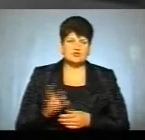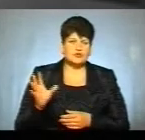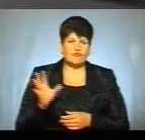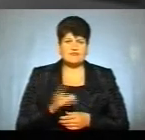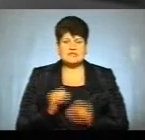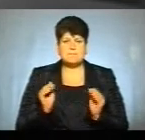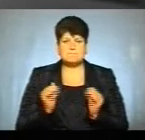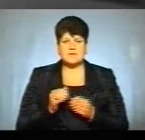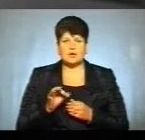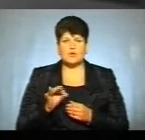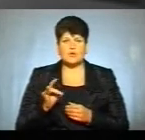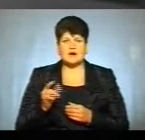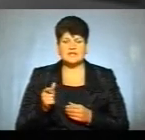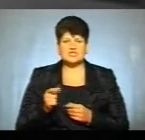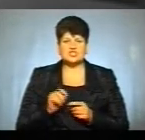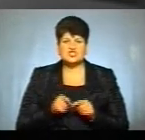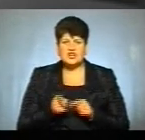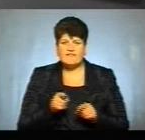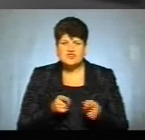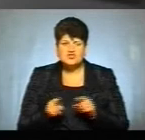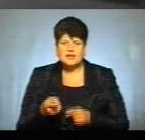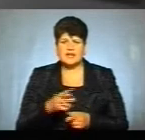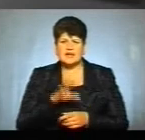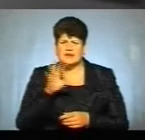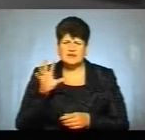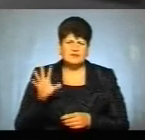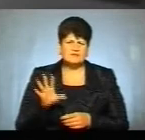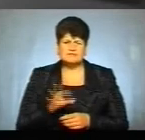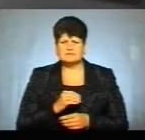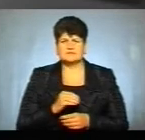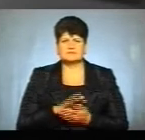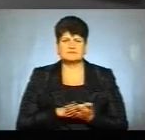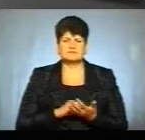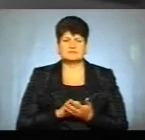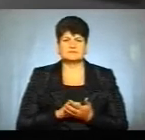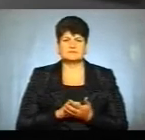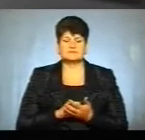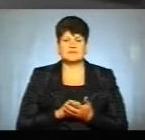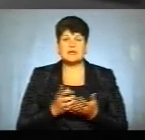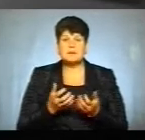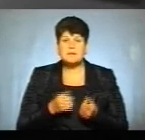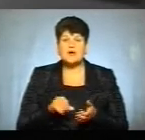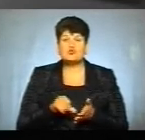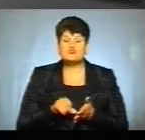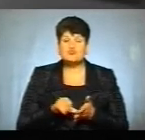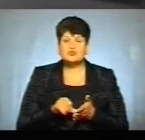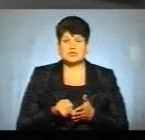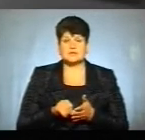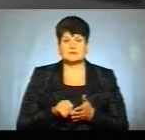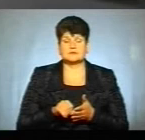мікроорганізми, і черв'ячки, і всі мікроорганізми, які беруть участь у